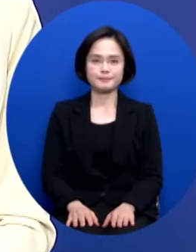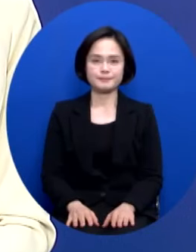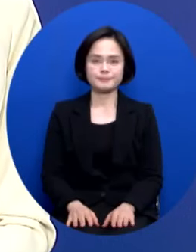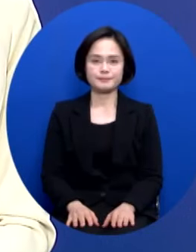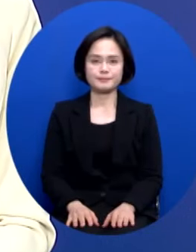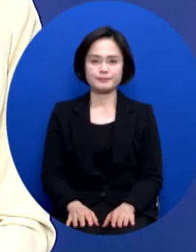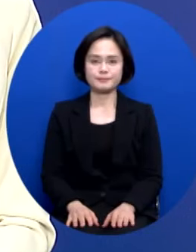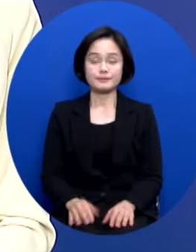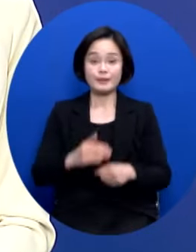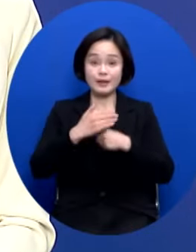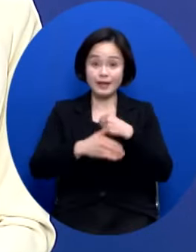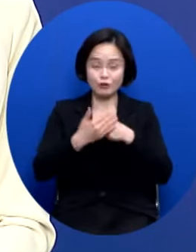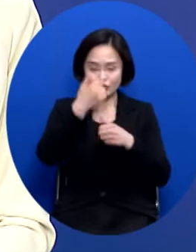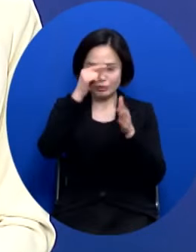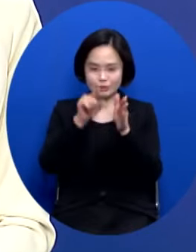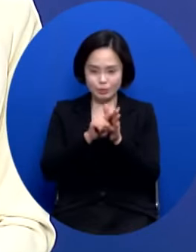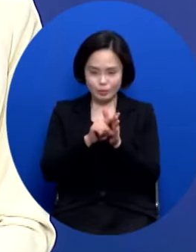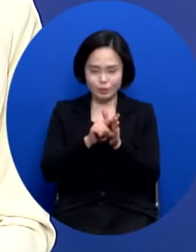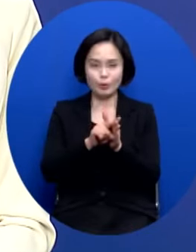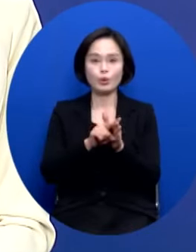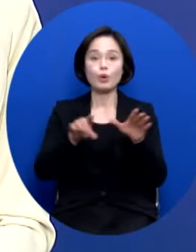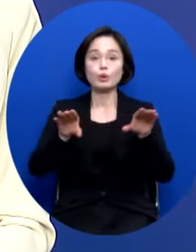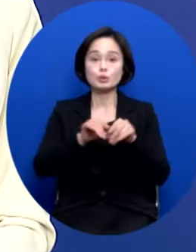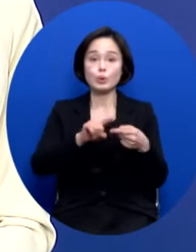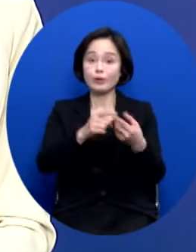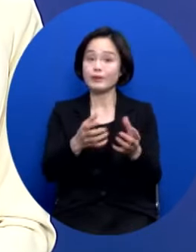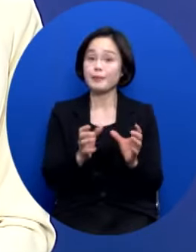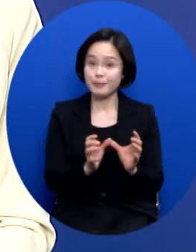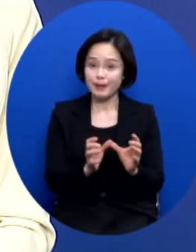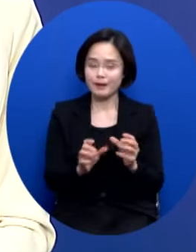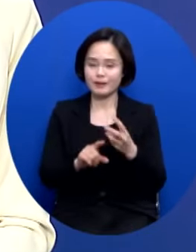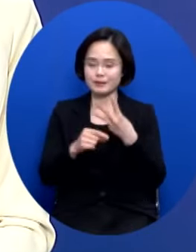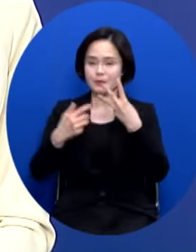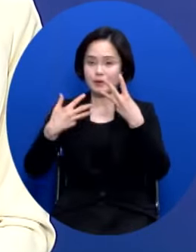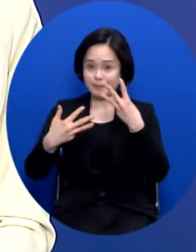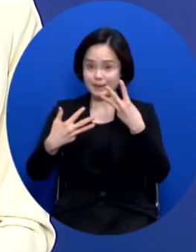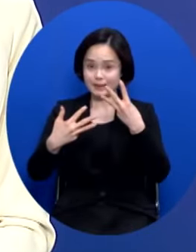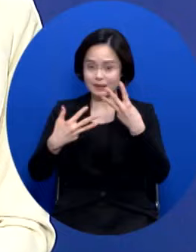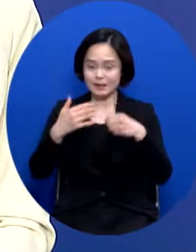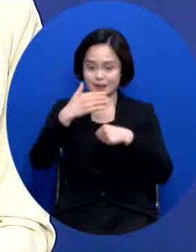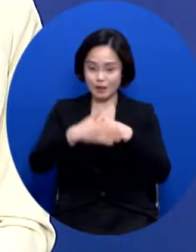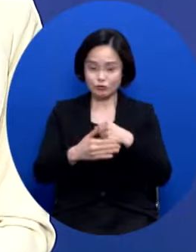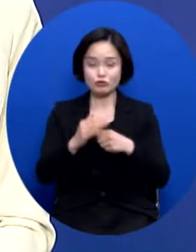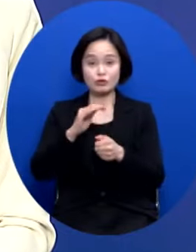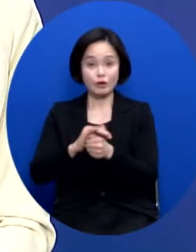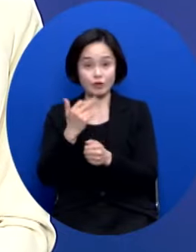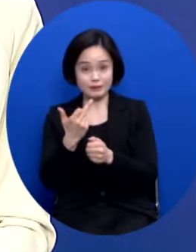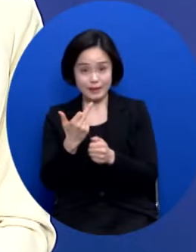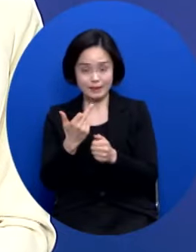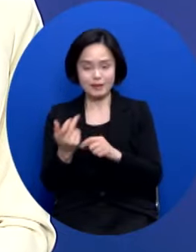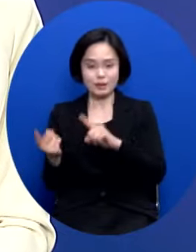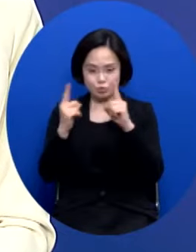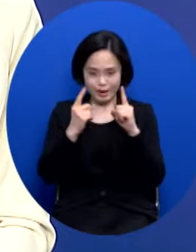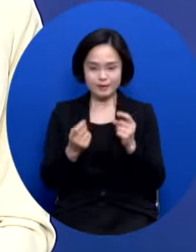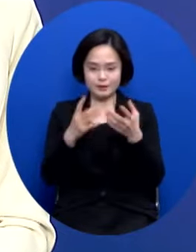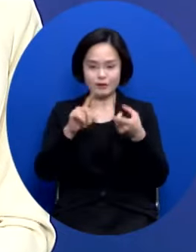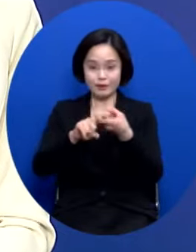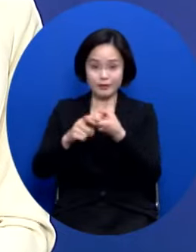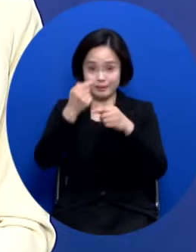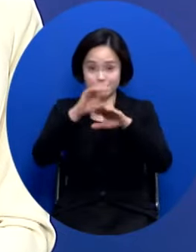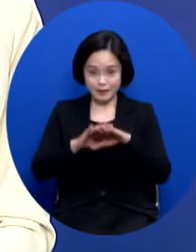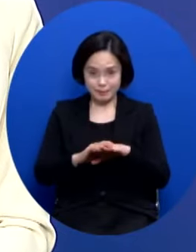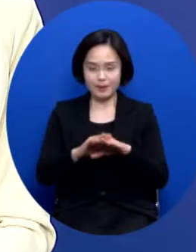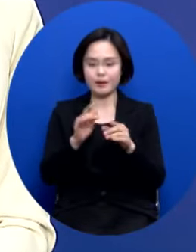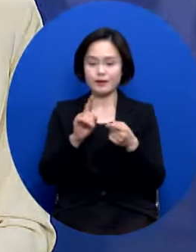사단법인 대구 기독교 총연합회는 8일 대구 경산 기독교 부활절 연합예배 실현기원과 준비위원회 분과장 회의를